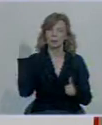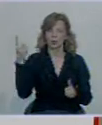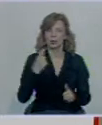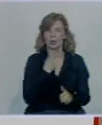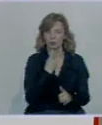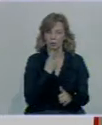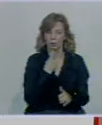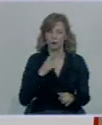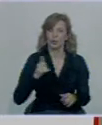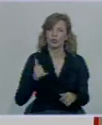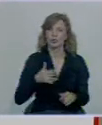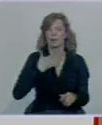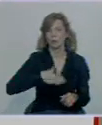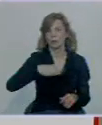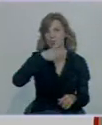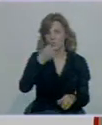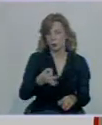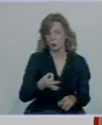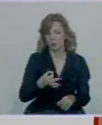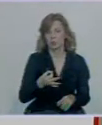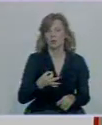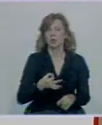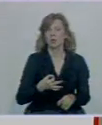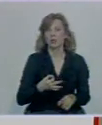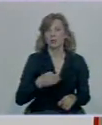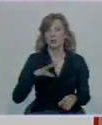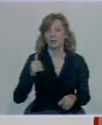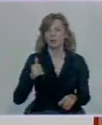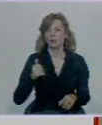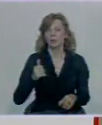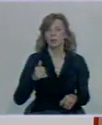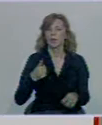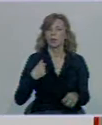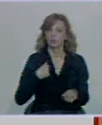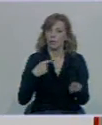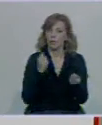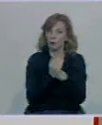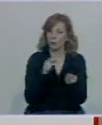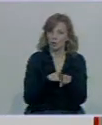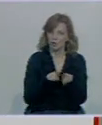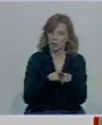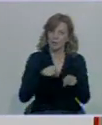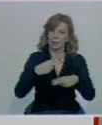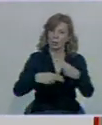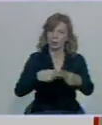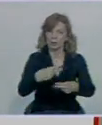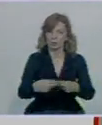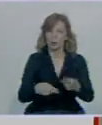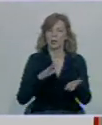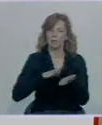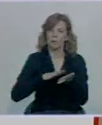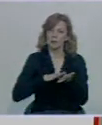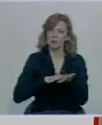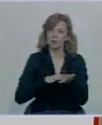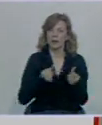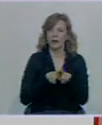le asigur pe această cale, asigur pe toți craiovenii, că ritmul nu va scădea nicio clipă, că vom menține același